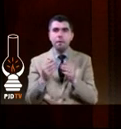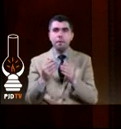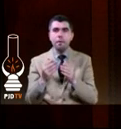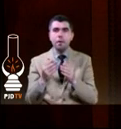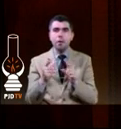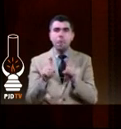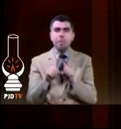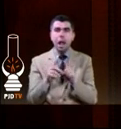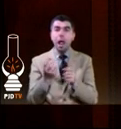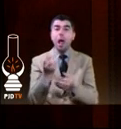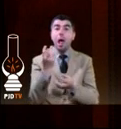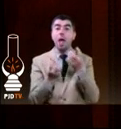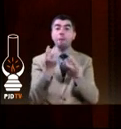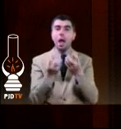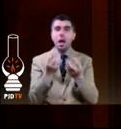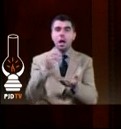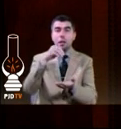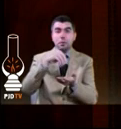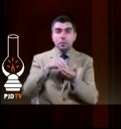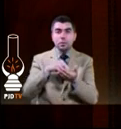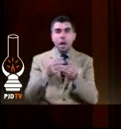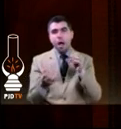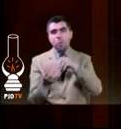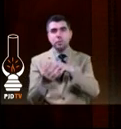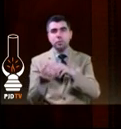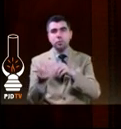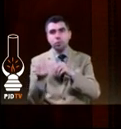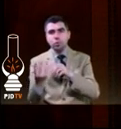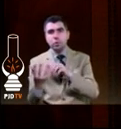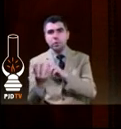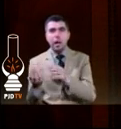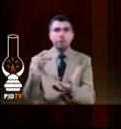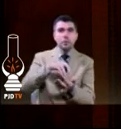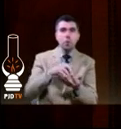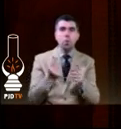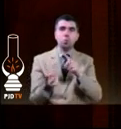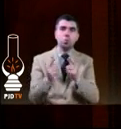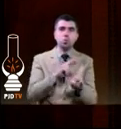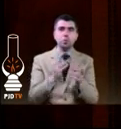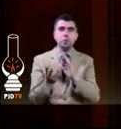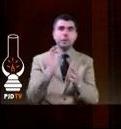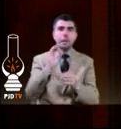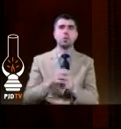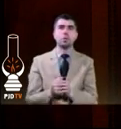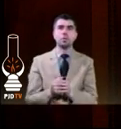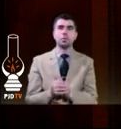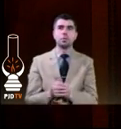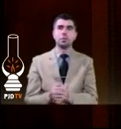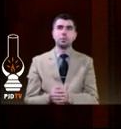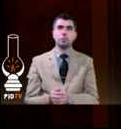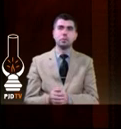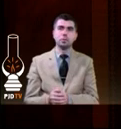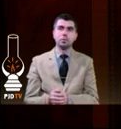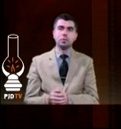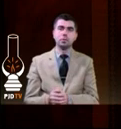اللي شاد شي جمرة حتى كتحرقوا في هاد اليد كيعاود يدوزها لهاد اليد، وعاود ثاني في هاد اليد كيعاود يدوزها لهاد اليد.